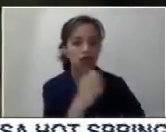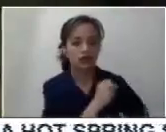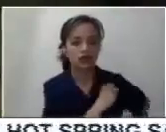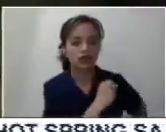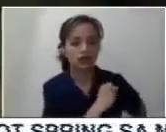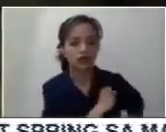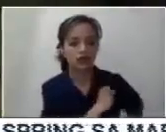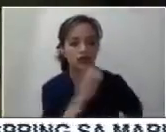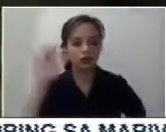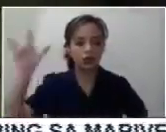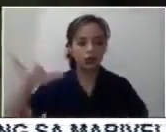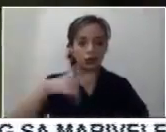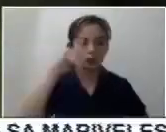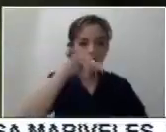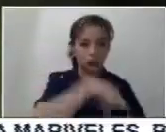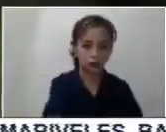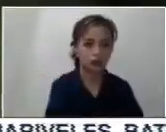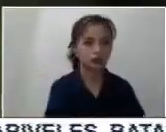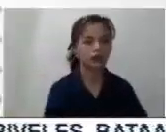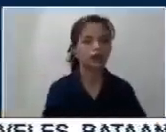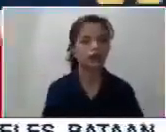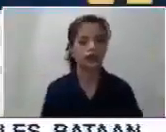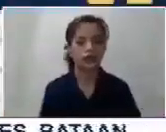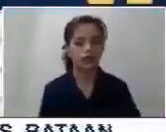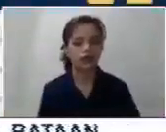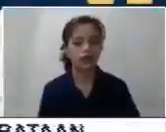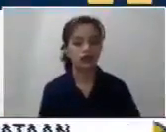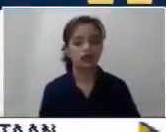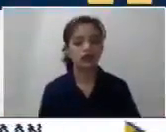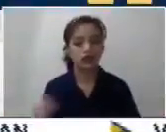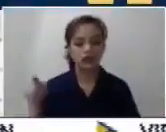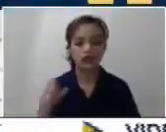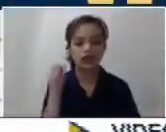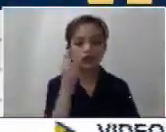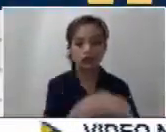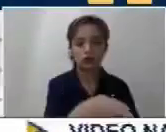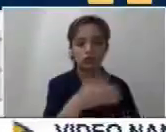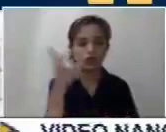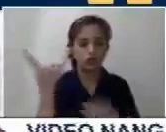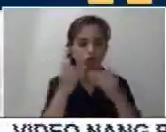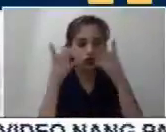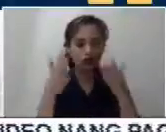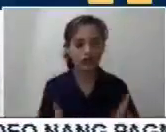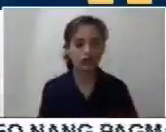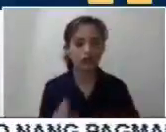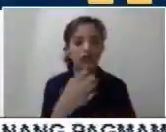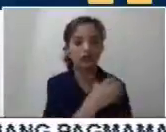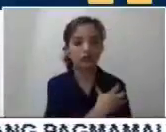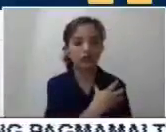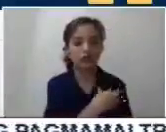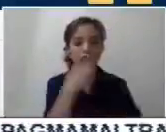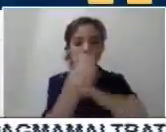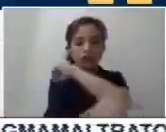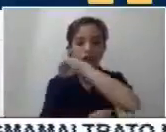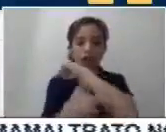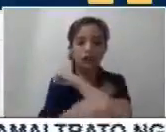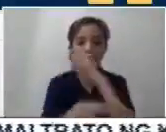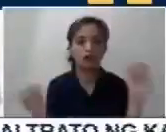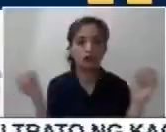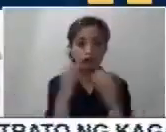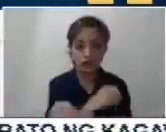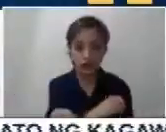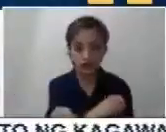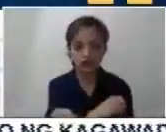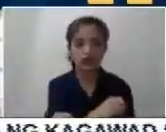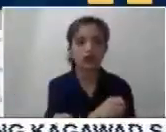ang rescue at recovery operation. Sa mga alegasyon naman ng mga depektibo ang biniling kagamitan ng